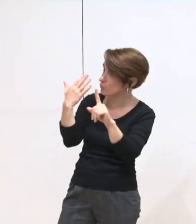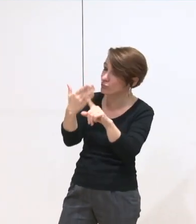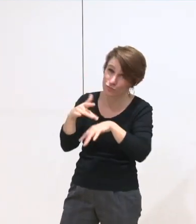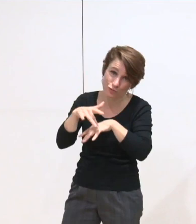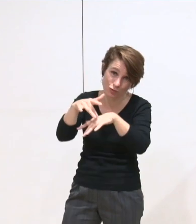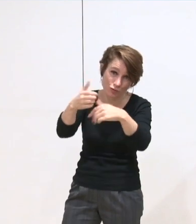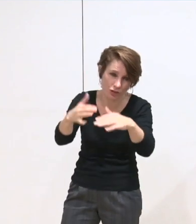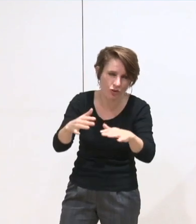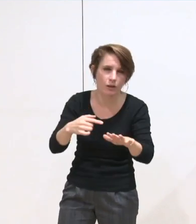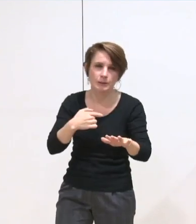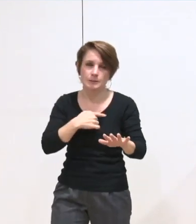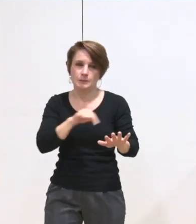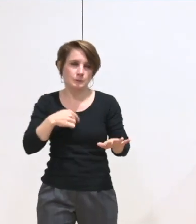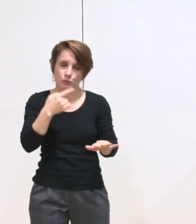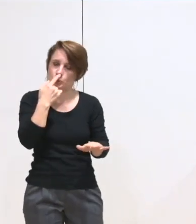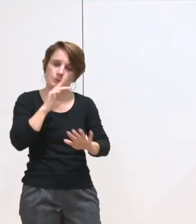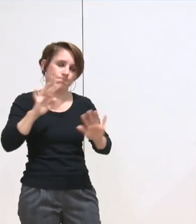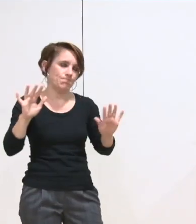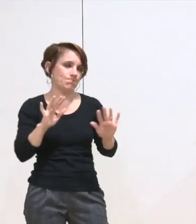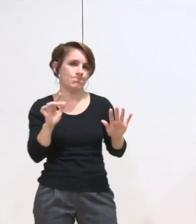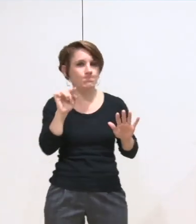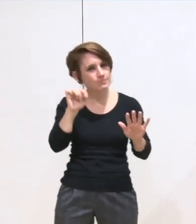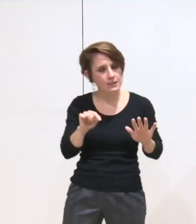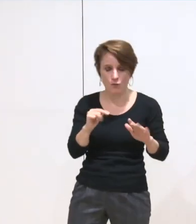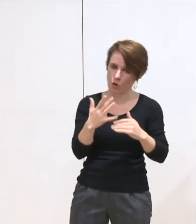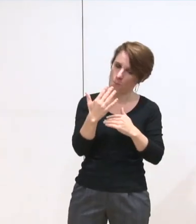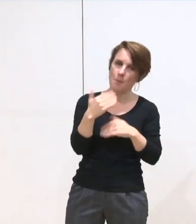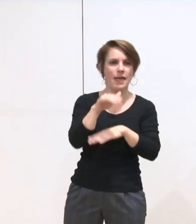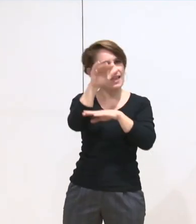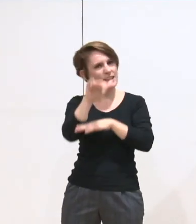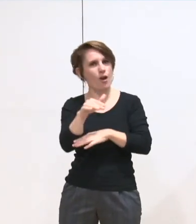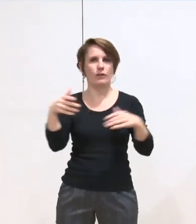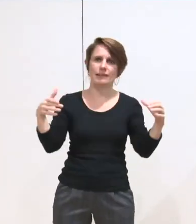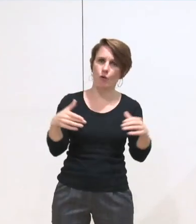essayer d'aller un peu plus loin et de se donner des garanties qui sont des garanties